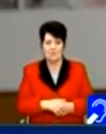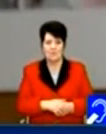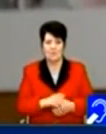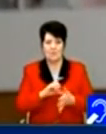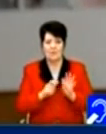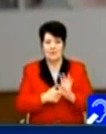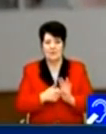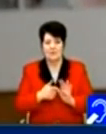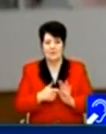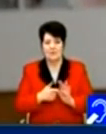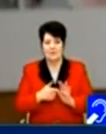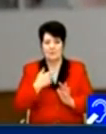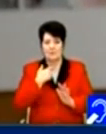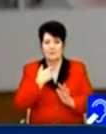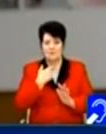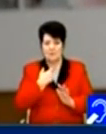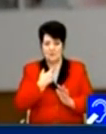comportamentul persoanei, după voce,